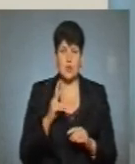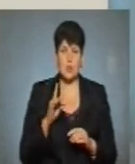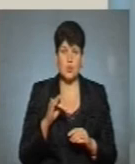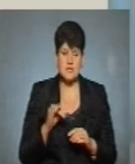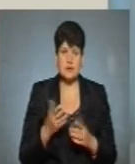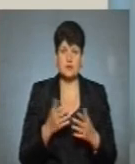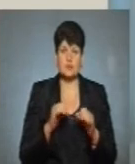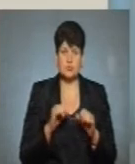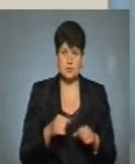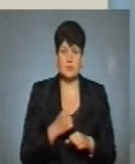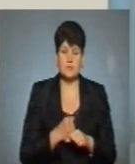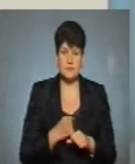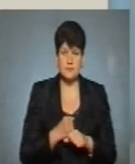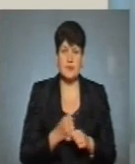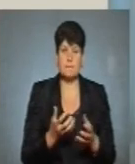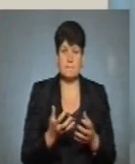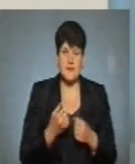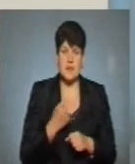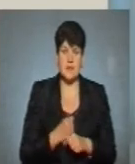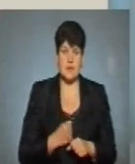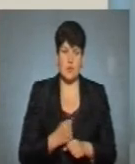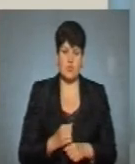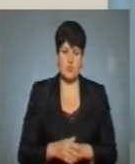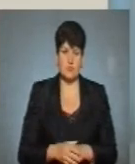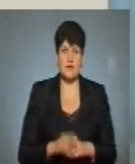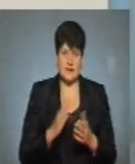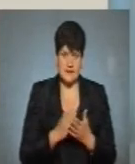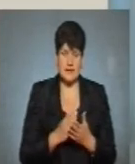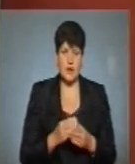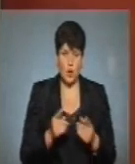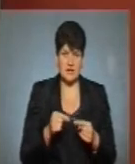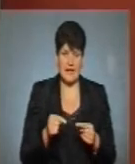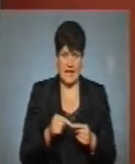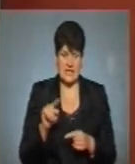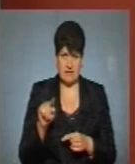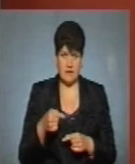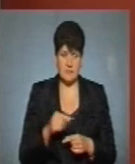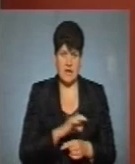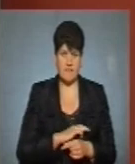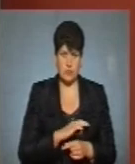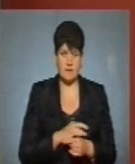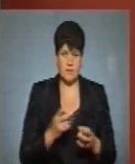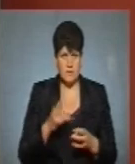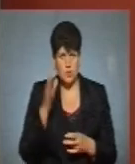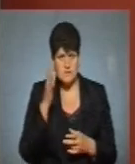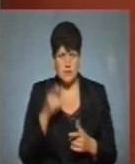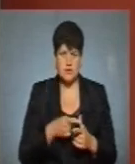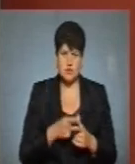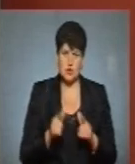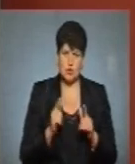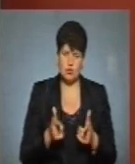якщо вони вже могли працювати, брали на роботу. Є конкретні вимоги для вихователів необхідної освіти? Чи готові